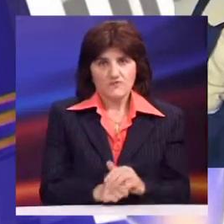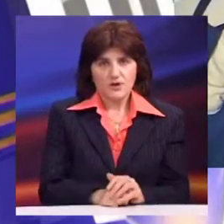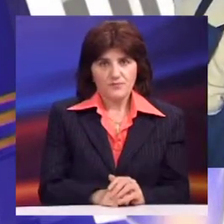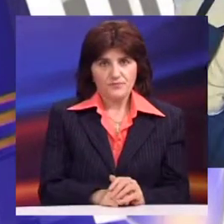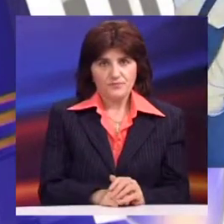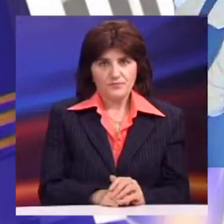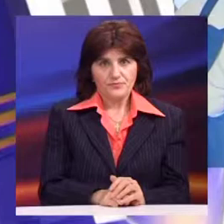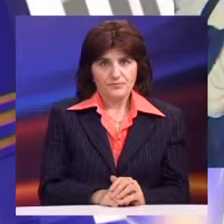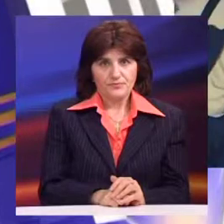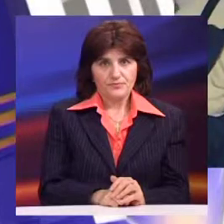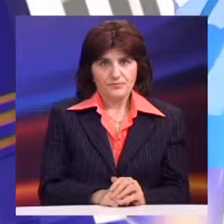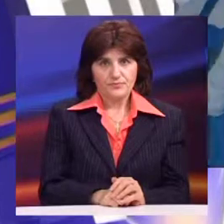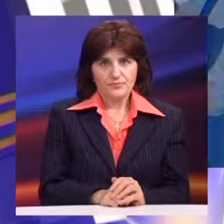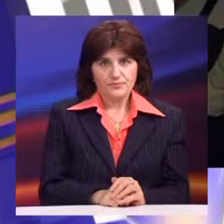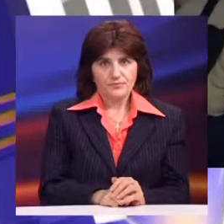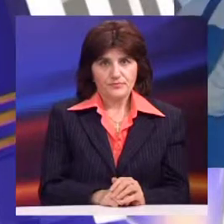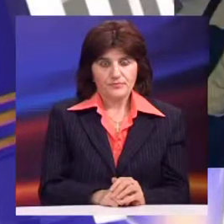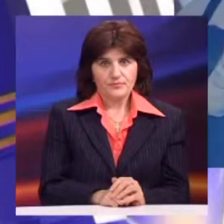dozvole.